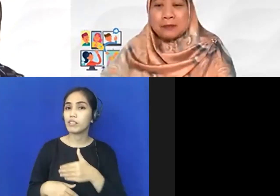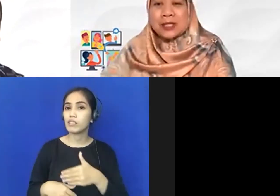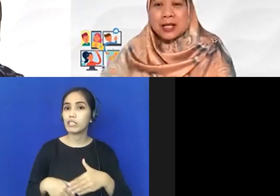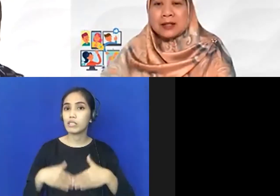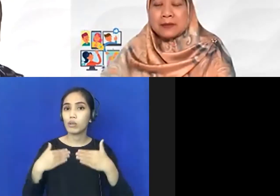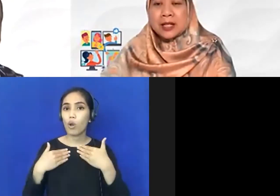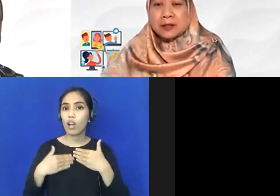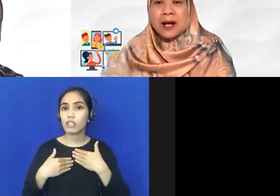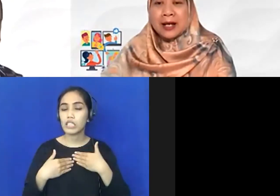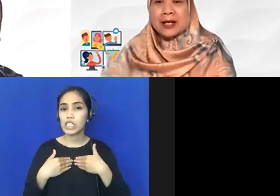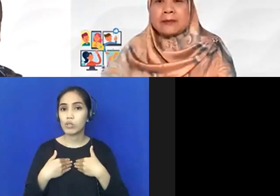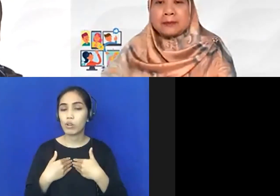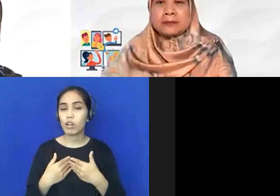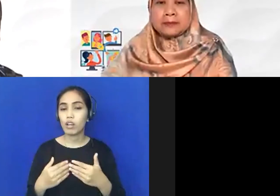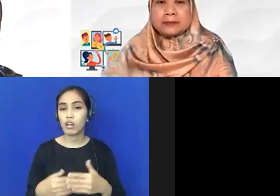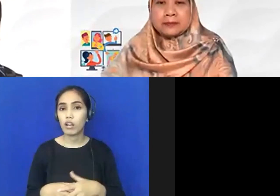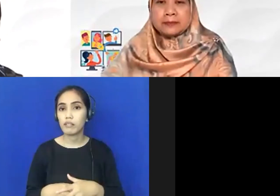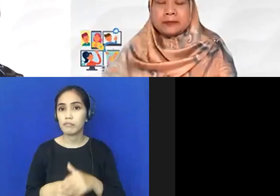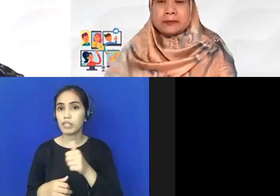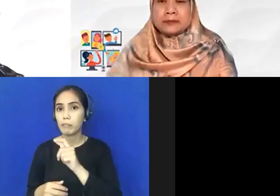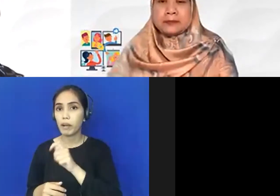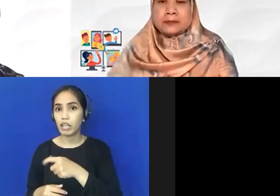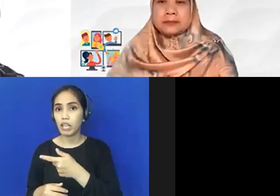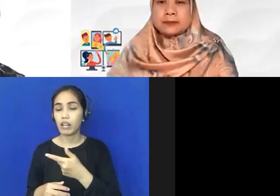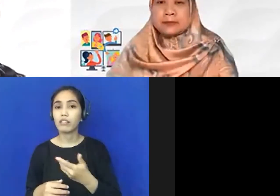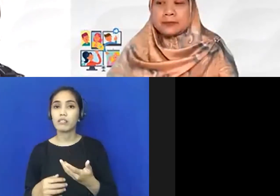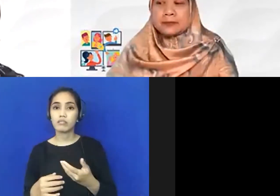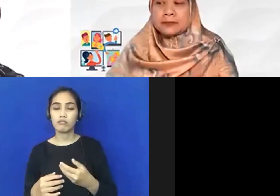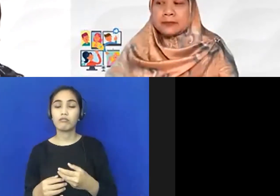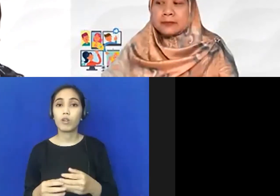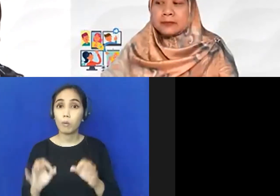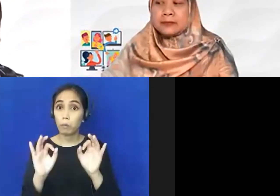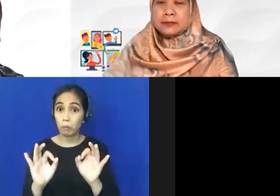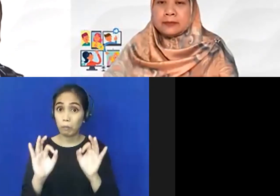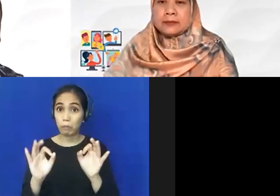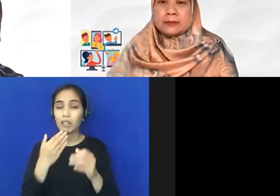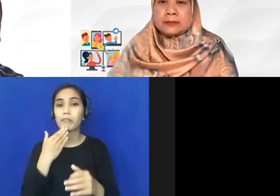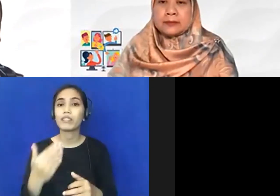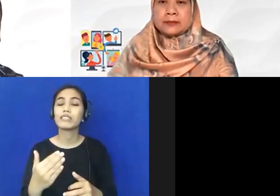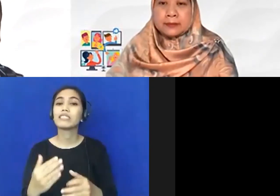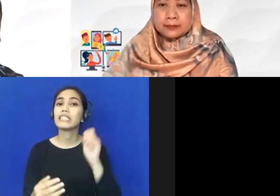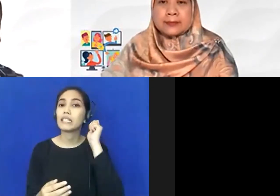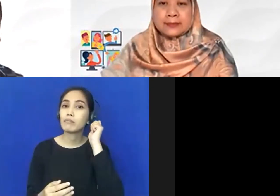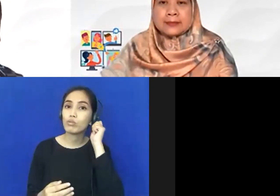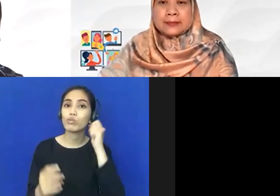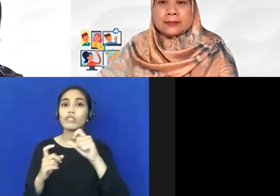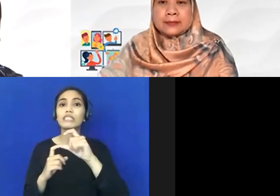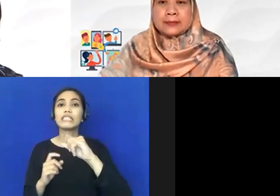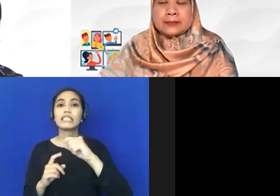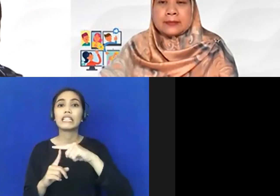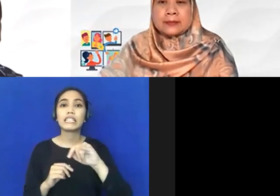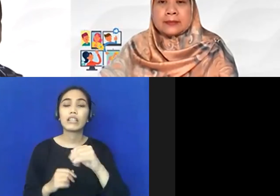Iya, Bapak Ibu juga bisa coba. dipakai ya. Oke, baik, terima kasih banyak Ibu Dr. Siti Kalimah.